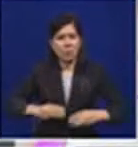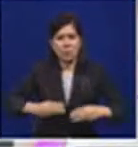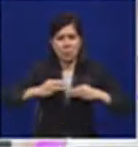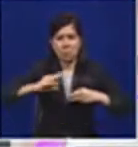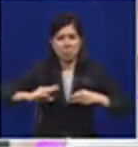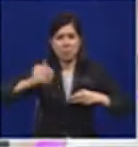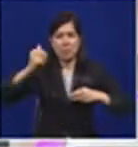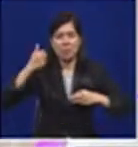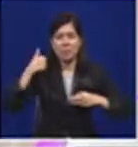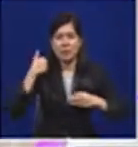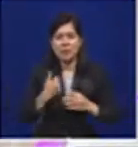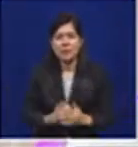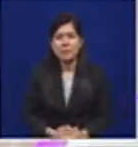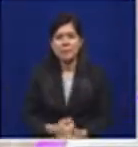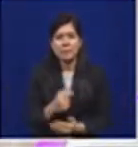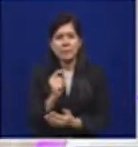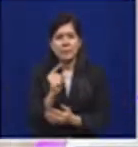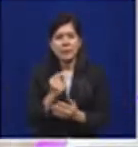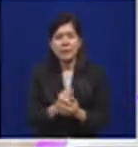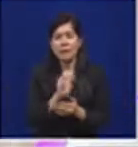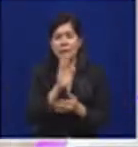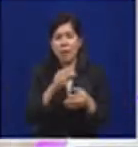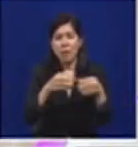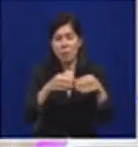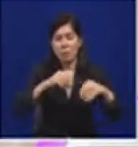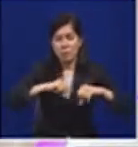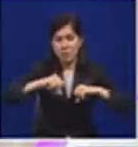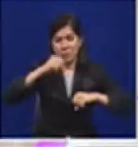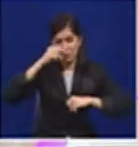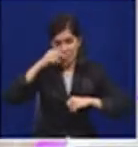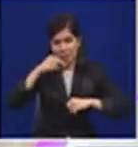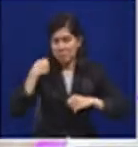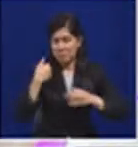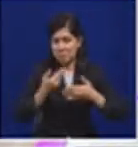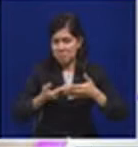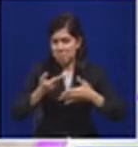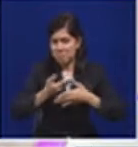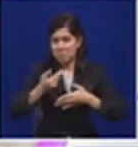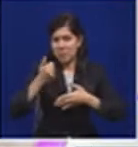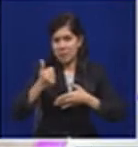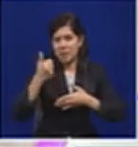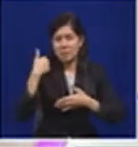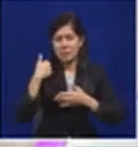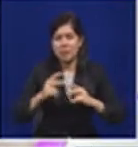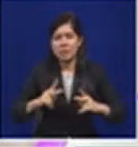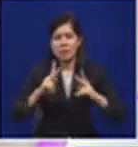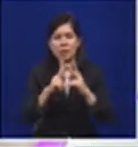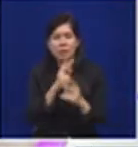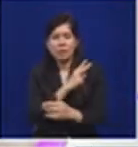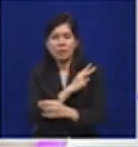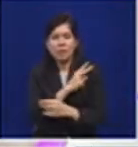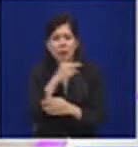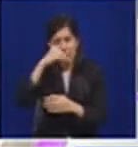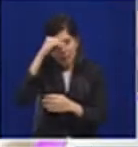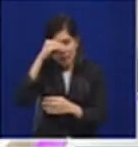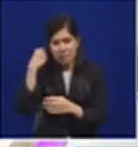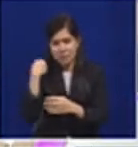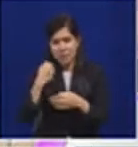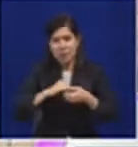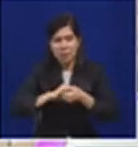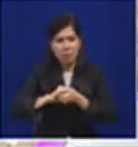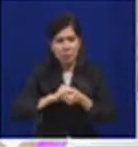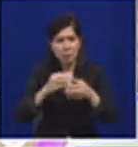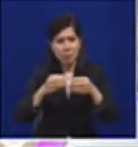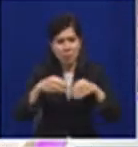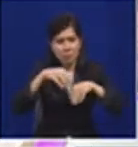ภาพการศึกษาภาษาอังกฤษของเยาวชนไทยให้ดียิ่งขึ้นโดยกระทรวงศึกษาธิการได้ร่วมกับภาคีเครือข่ายค่ะได้จั